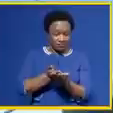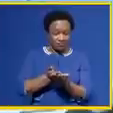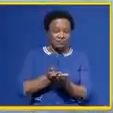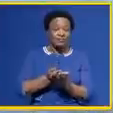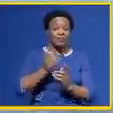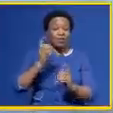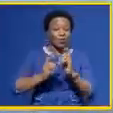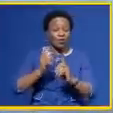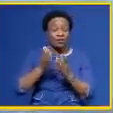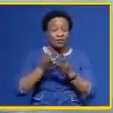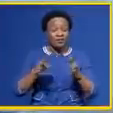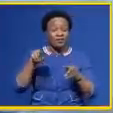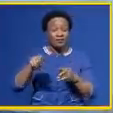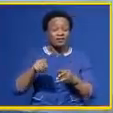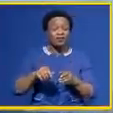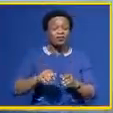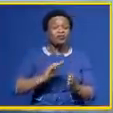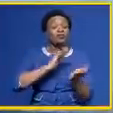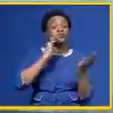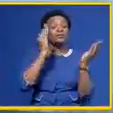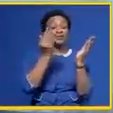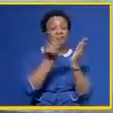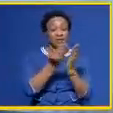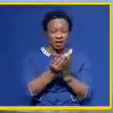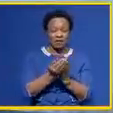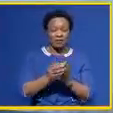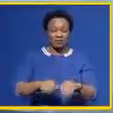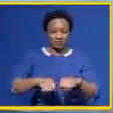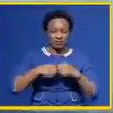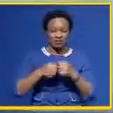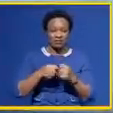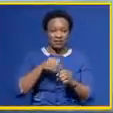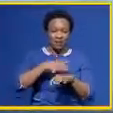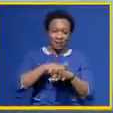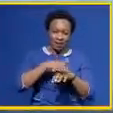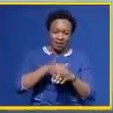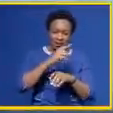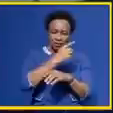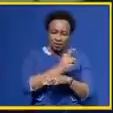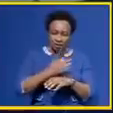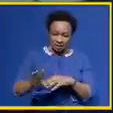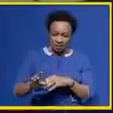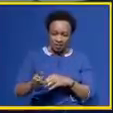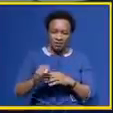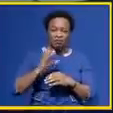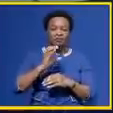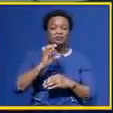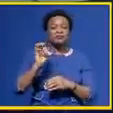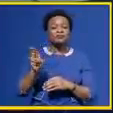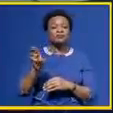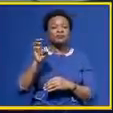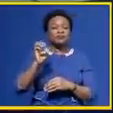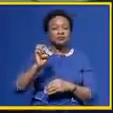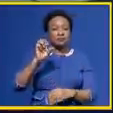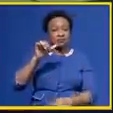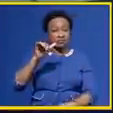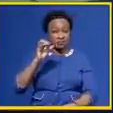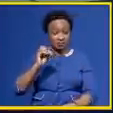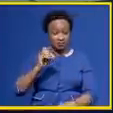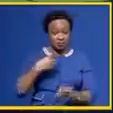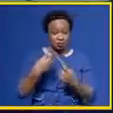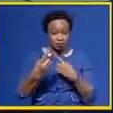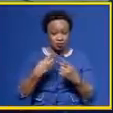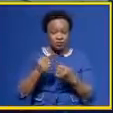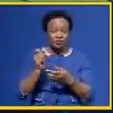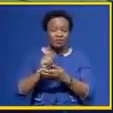tawala. Hayo yamebainishwa leo jijini Dar es Salaam na mwenyekiti wa UDP John Cheyo wakati akizungumza na waandishi wa habari juu ya mchakato